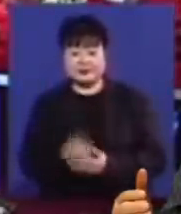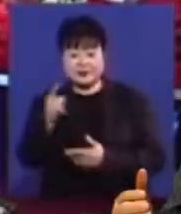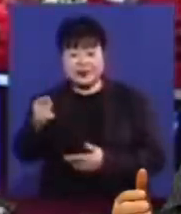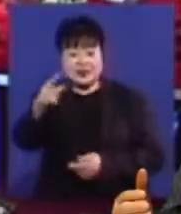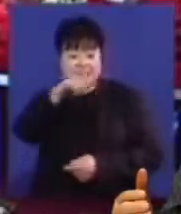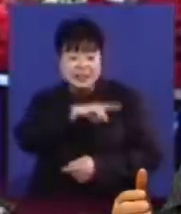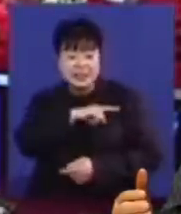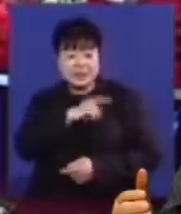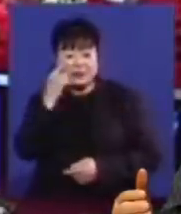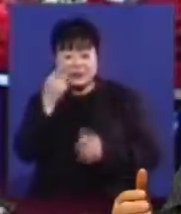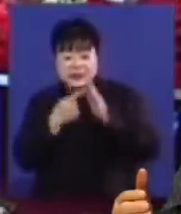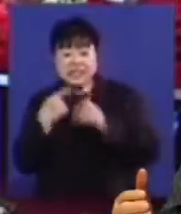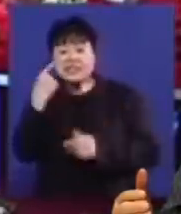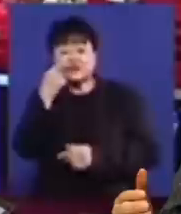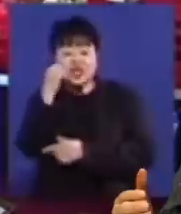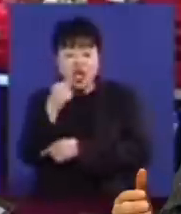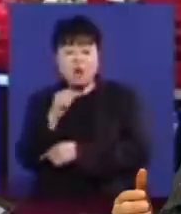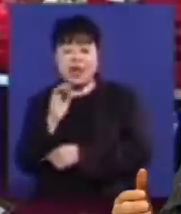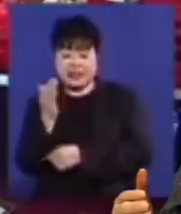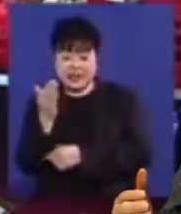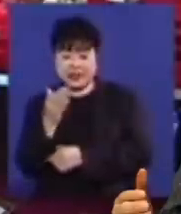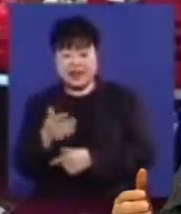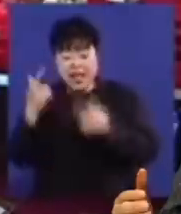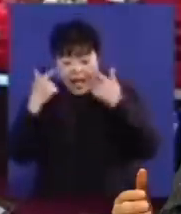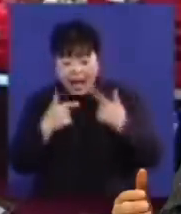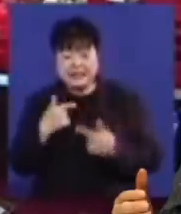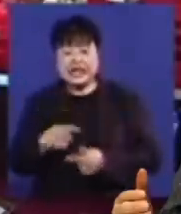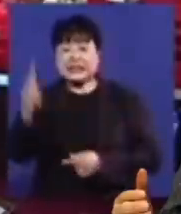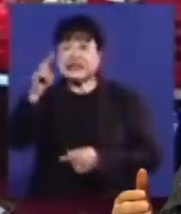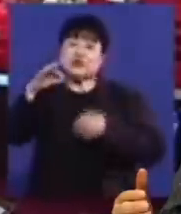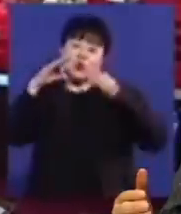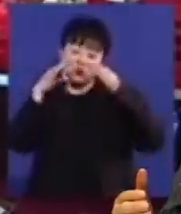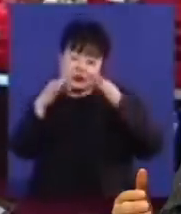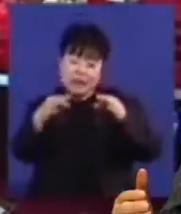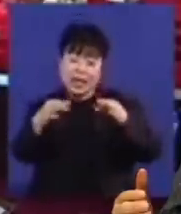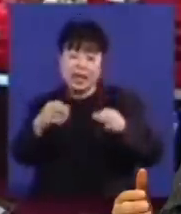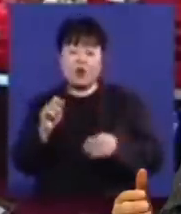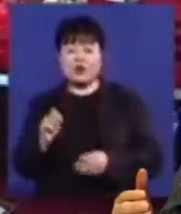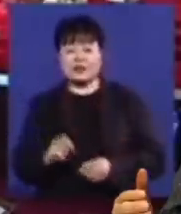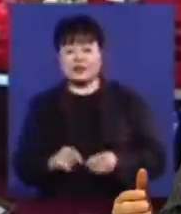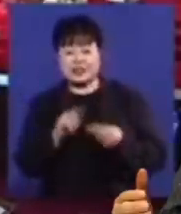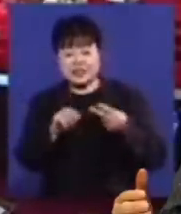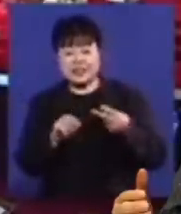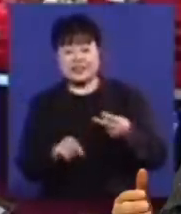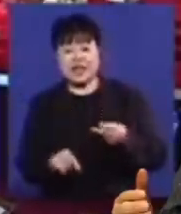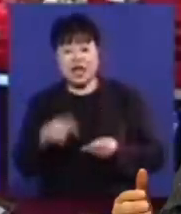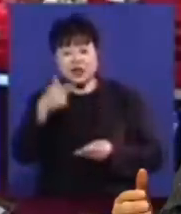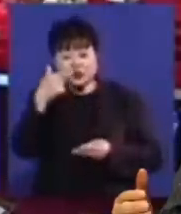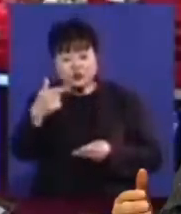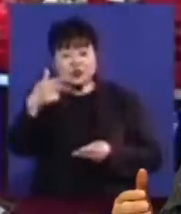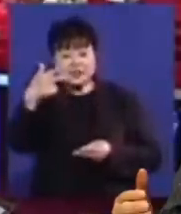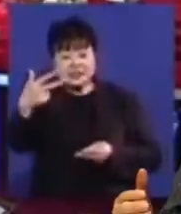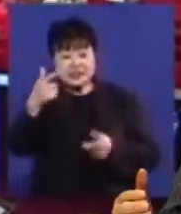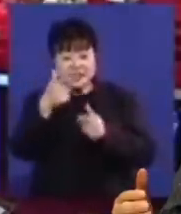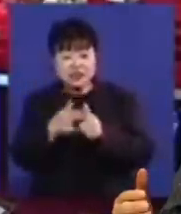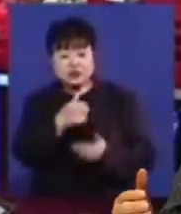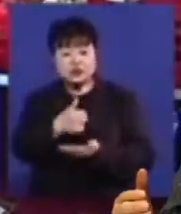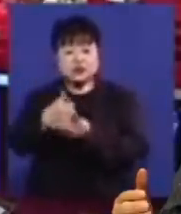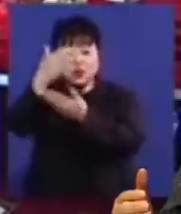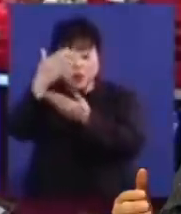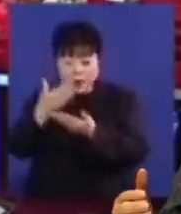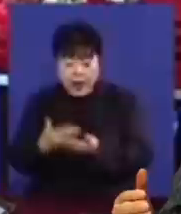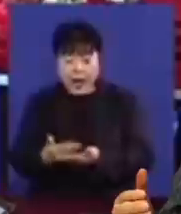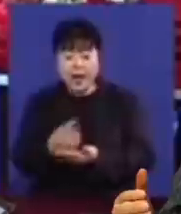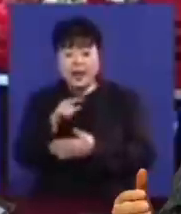이름을 증언하는 입술의 열매니라. 항상 찬송하자. 골로새 2장 6절을 시작. 그러므로 너희가 그리스도 예수를 주로 받았으니